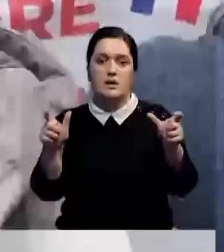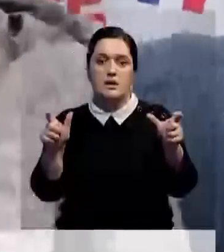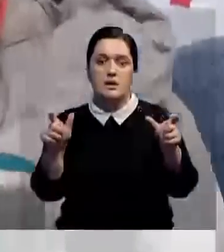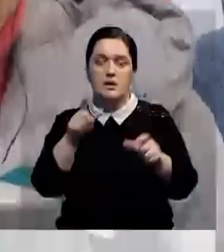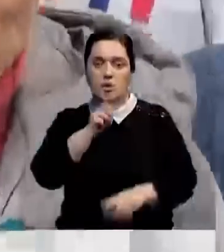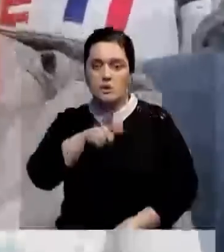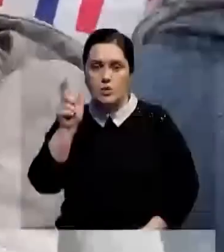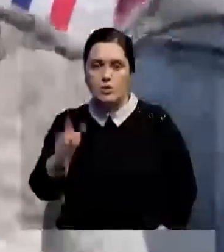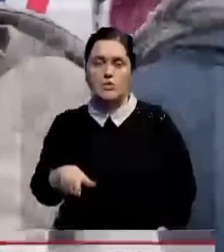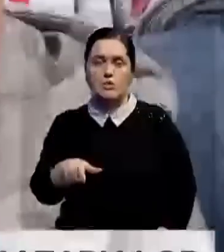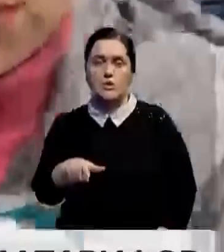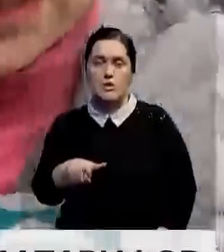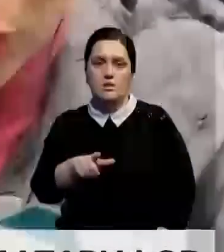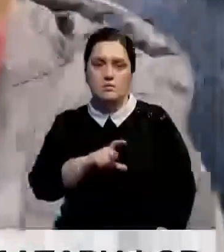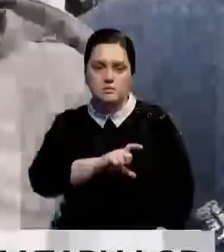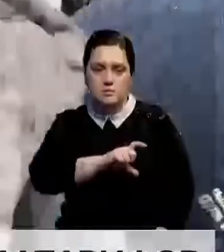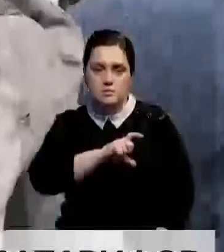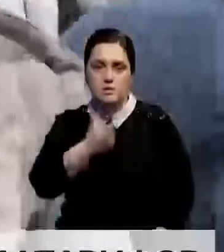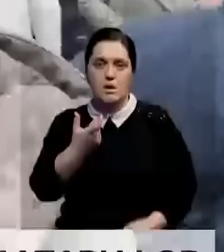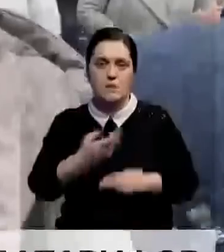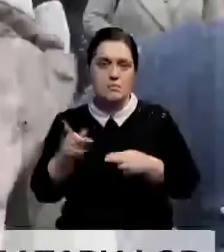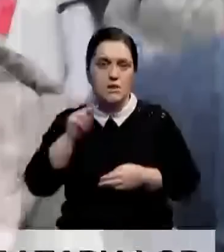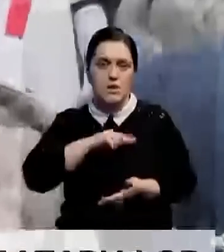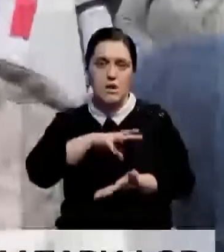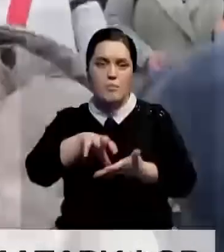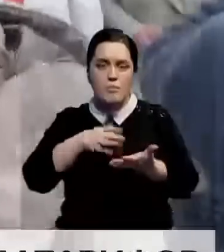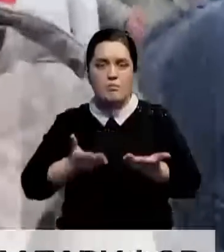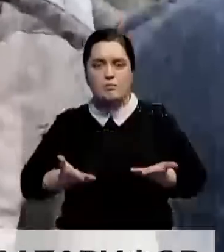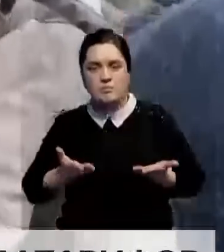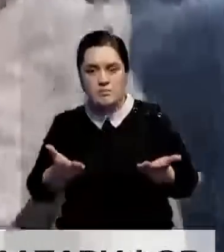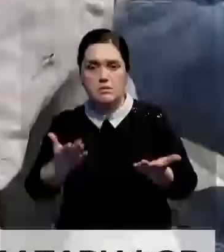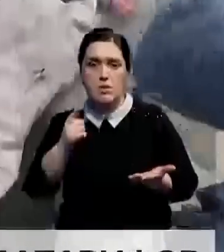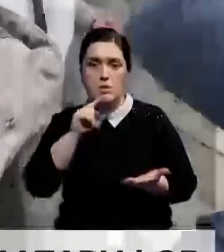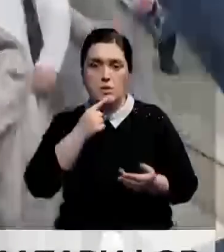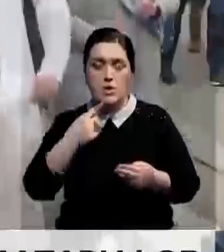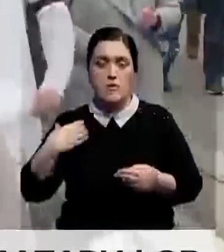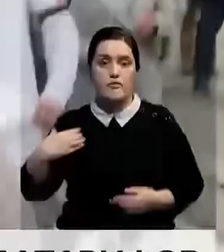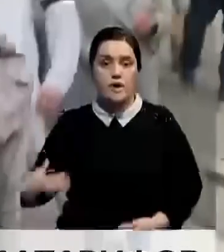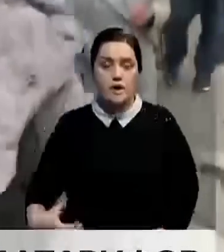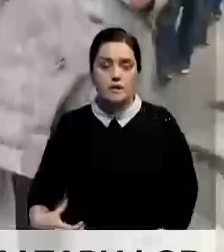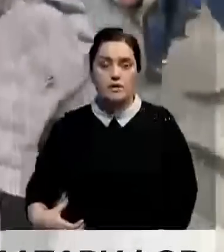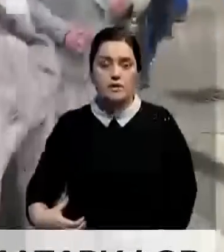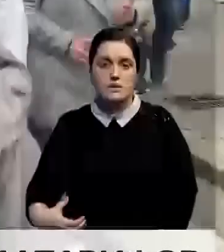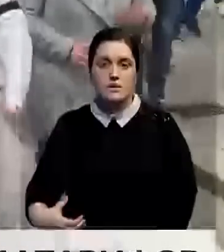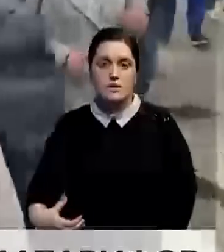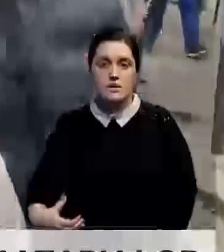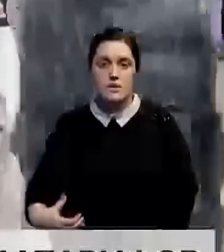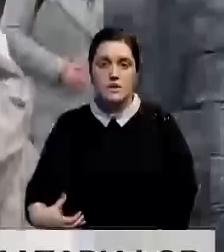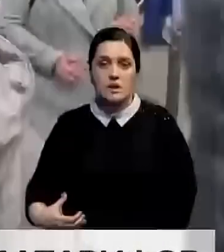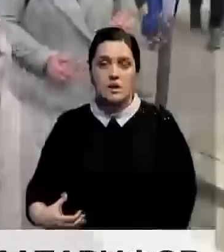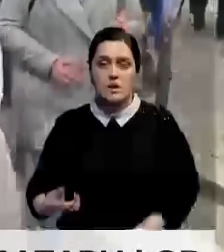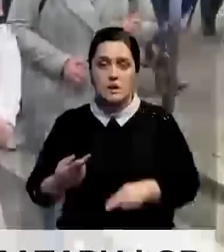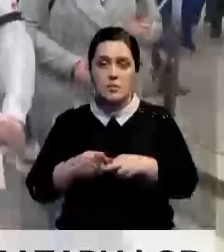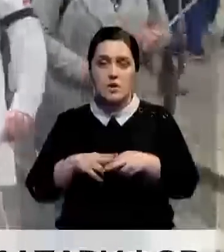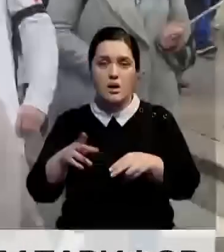насколько булочники злы на все то, что происходит сейчас. Дело в том, что во Франции структура индустрии выглядит так.